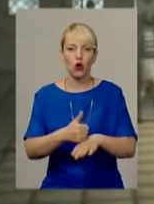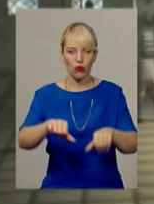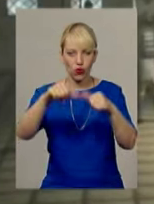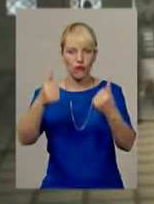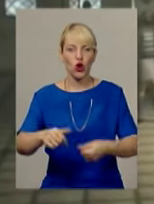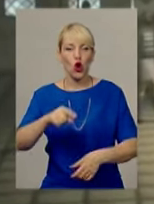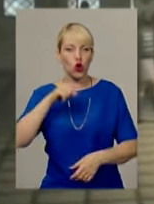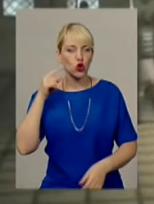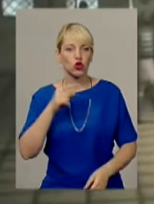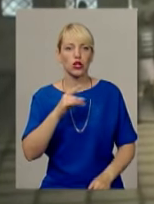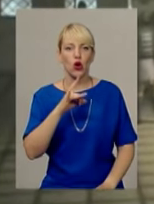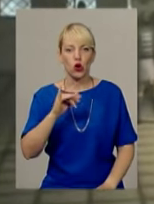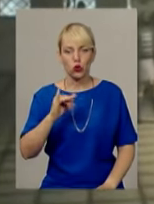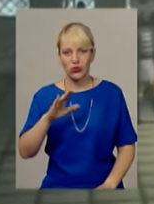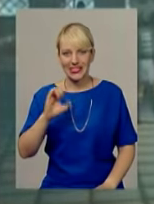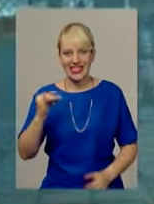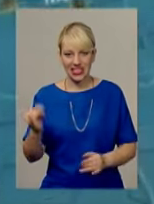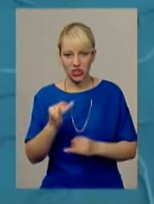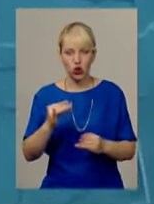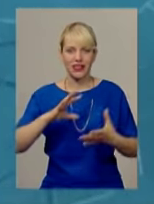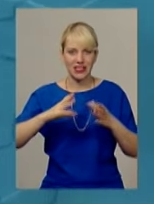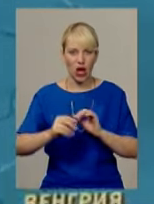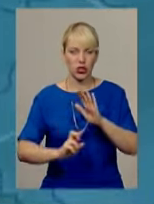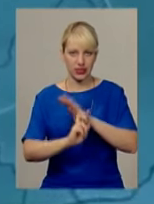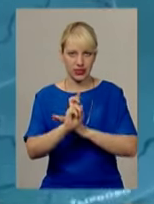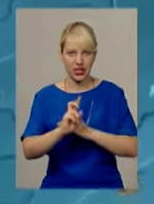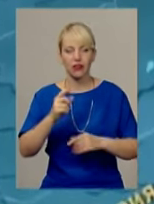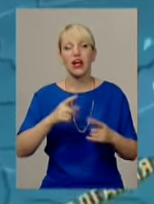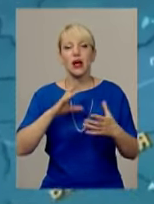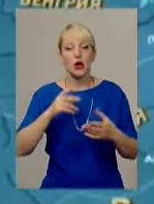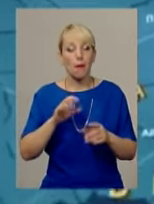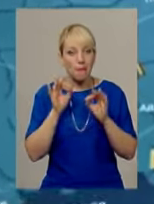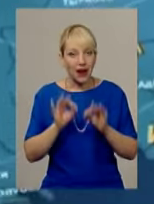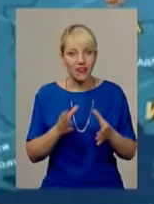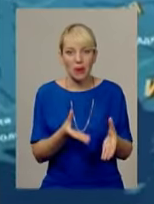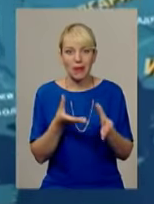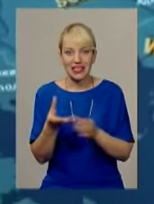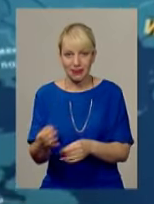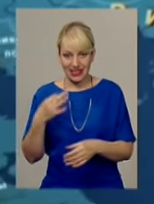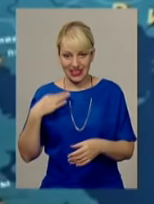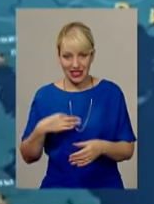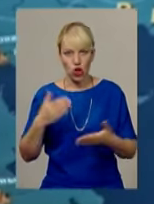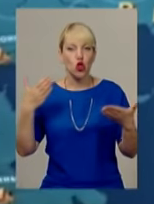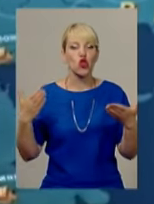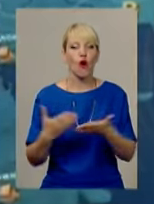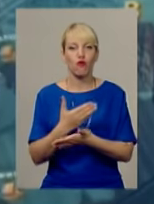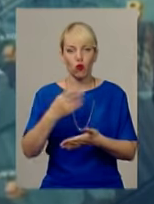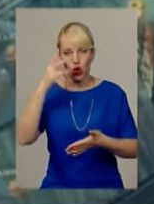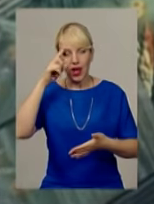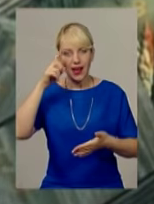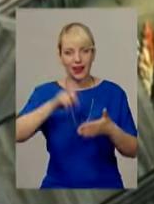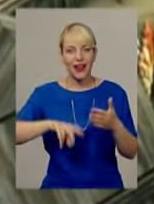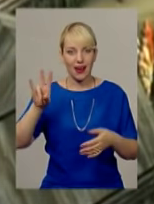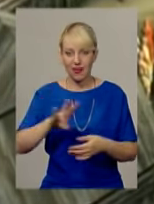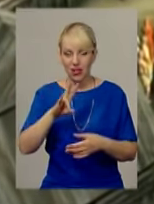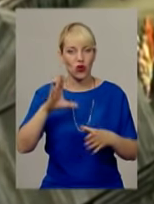руської історії і загалом Східної християнської церкви. Щоправда, прищепити сину цінності нової релігії, перейнятої у Візантії, їй не